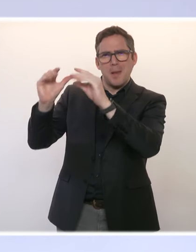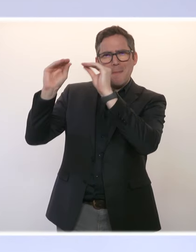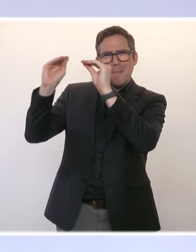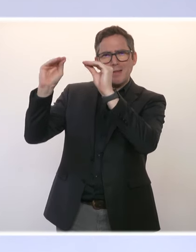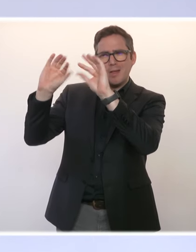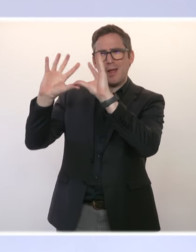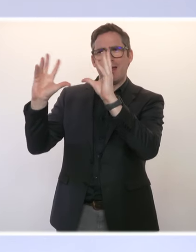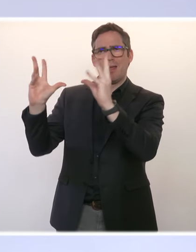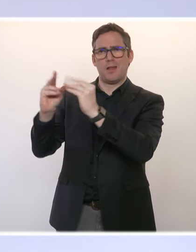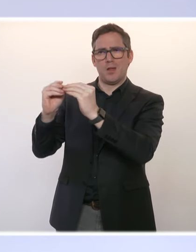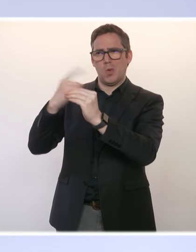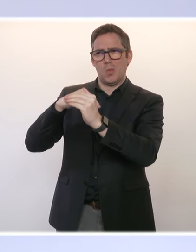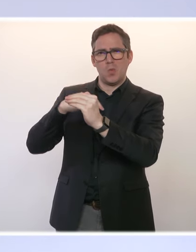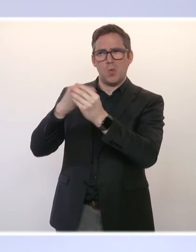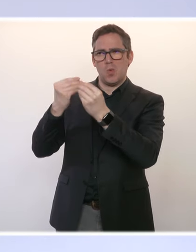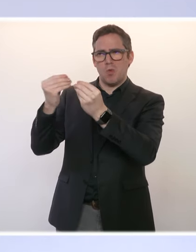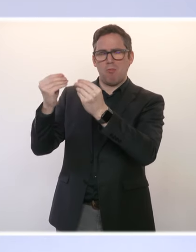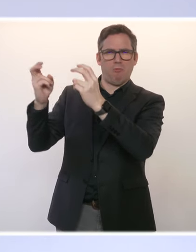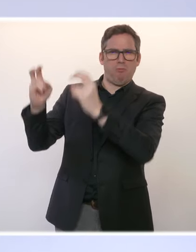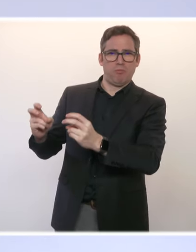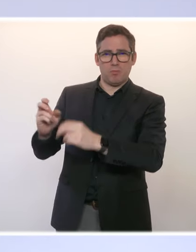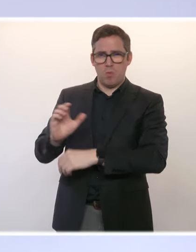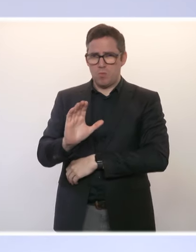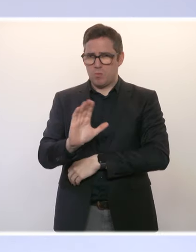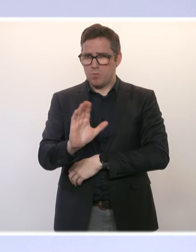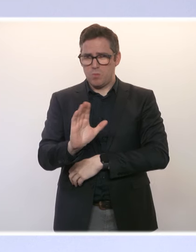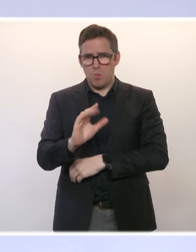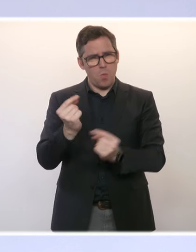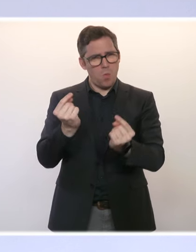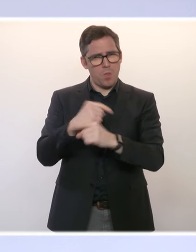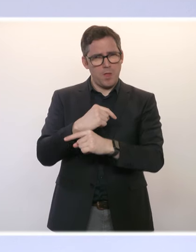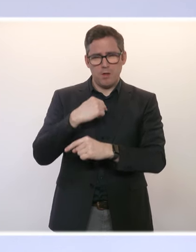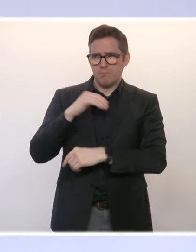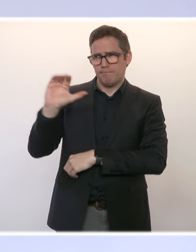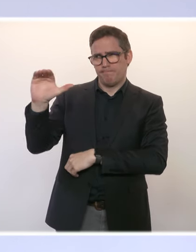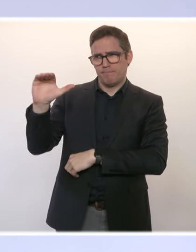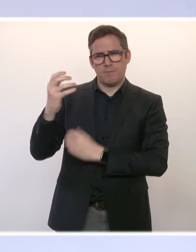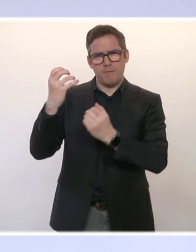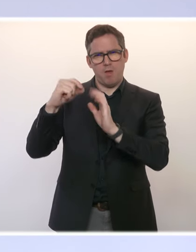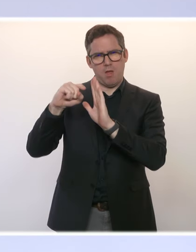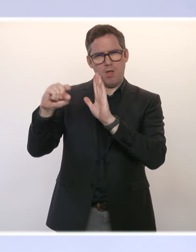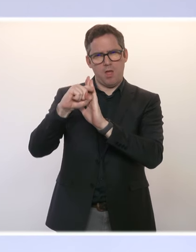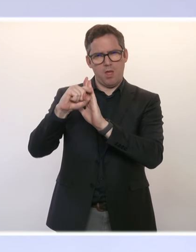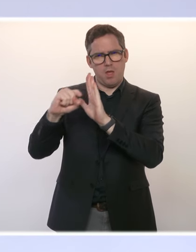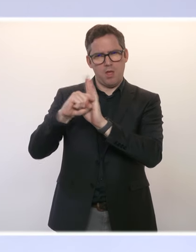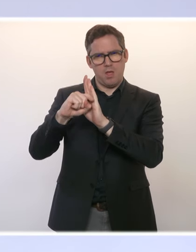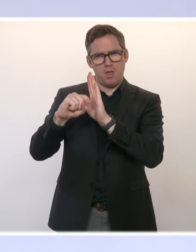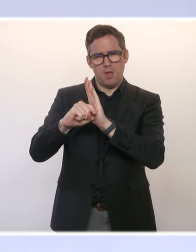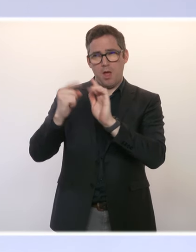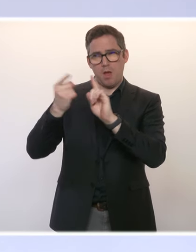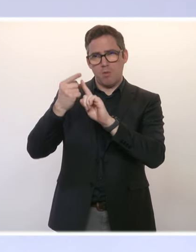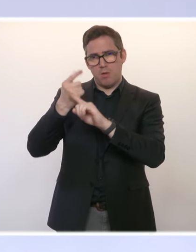sacrifié la grande distribution. Nous avons au contraire réaffirmé les règles qui permettent de protéger la rémunération des